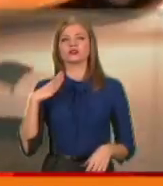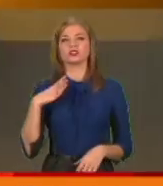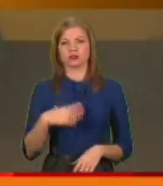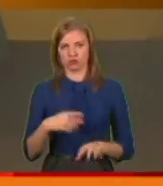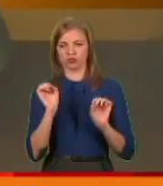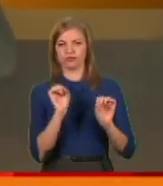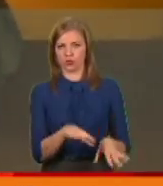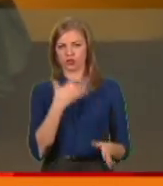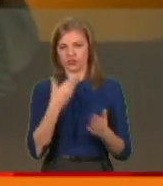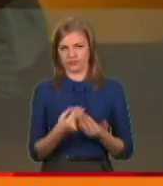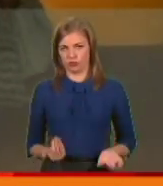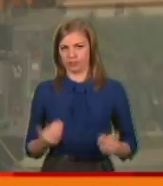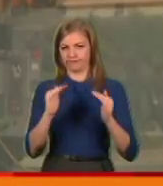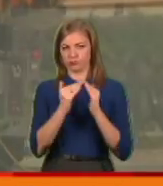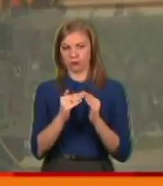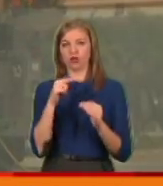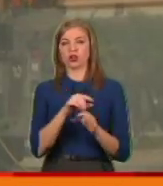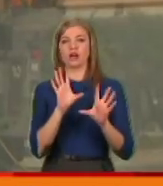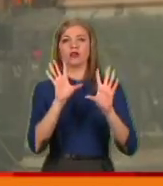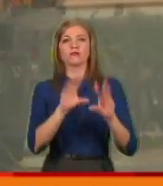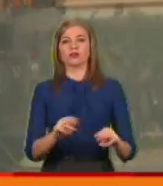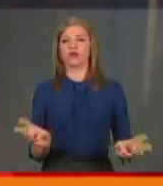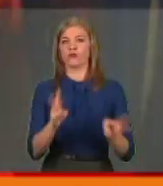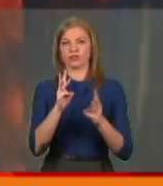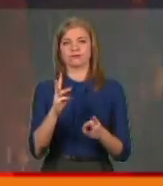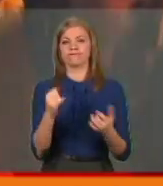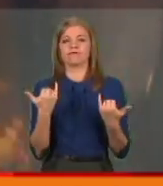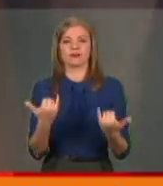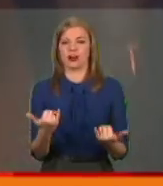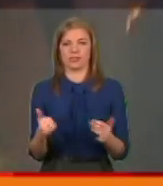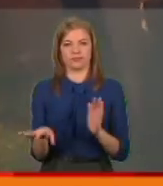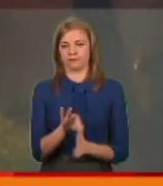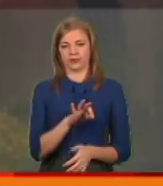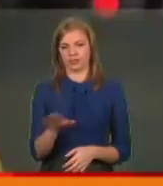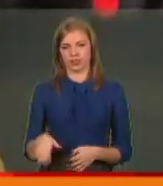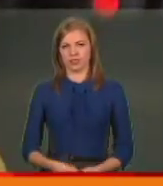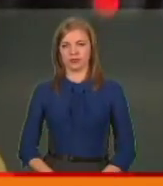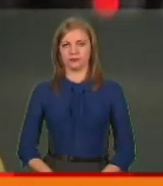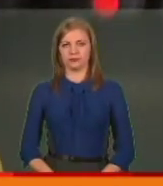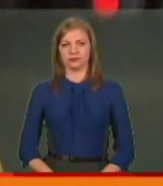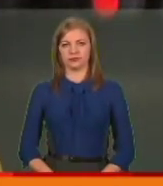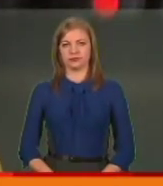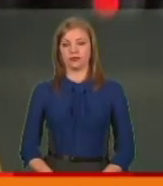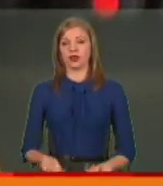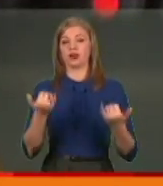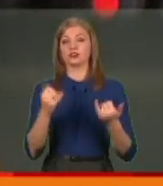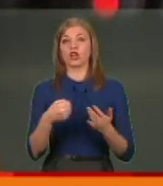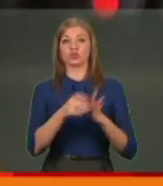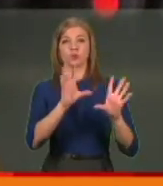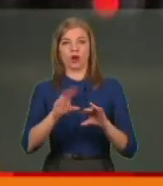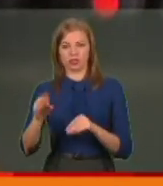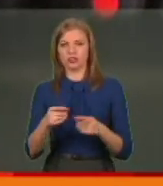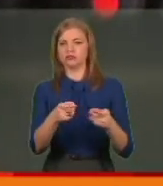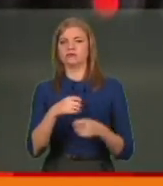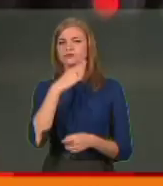змушені покинути помешкання. Приборкати вогонь пожежникам наразі не вдається. Нині до гасіння залучили